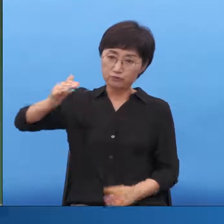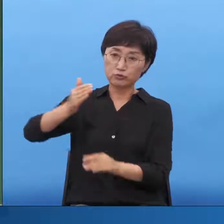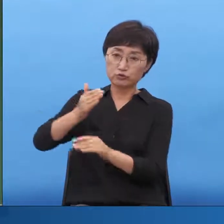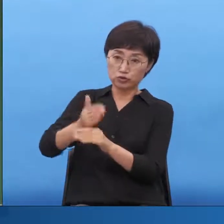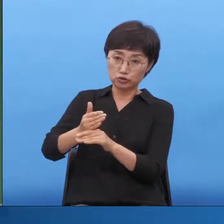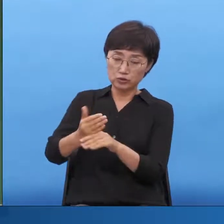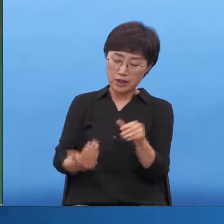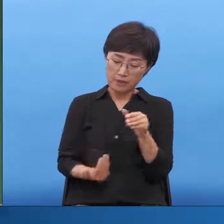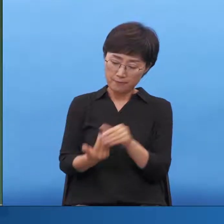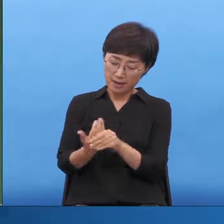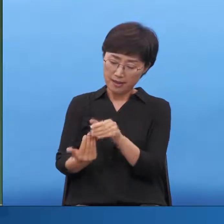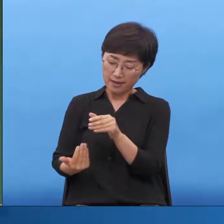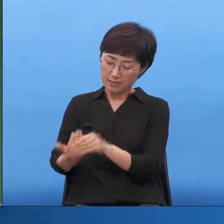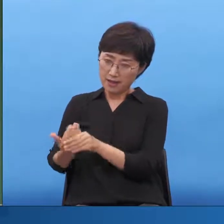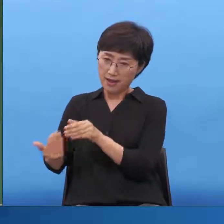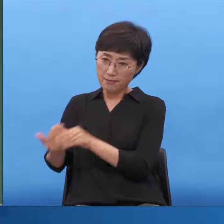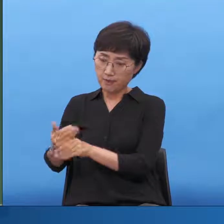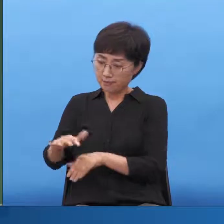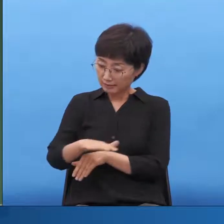훈련이다.